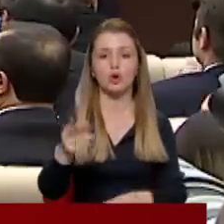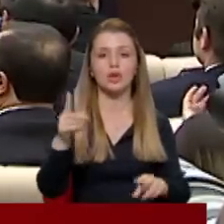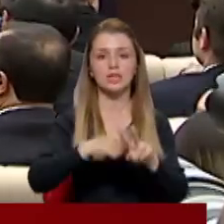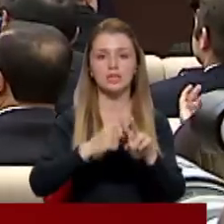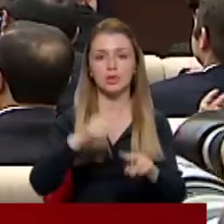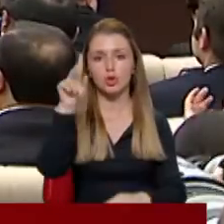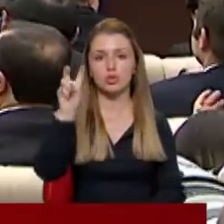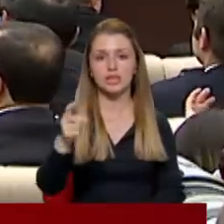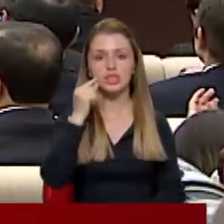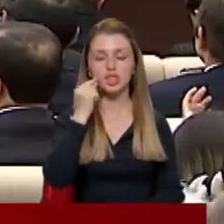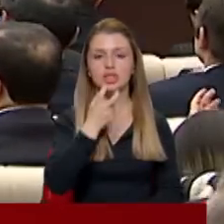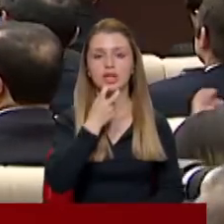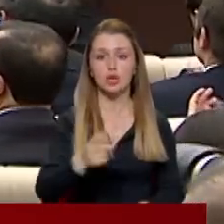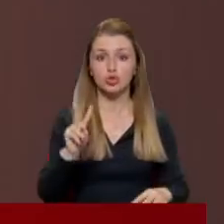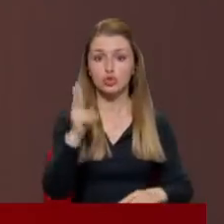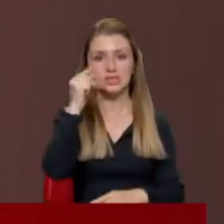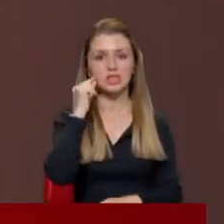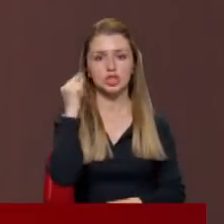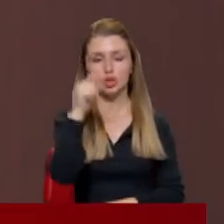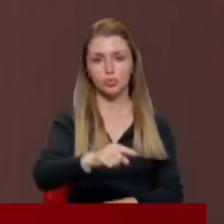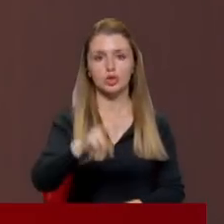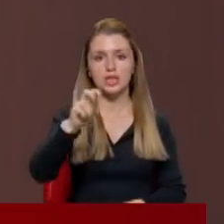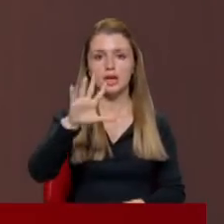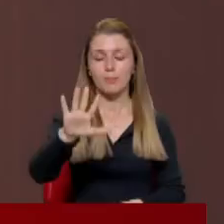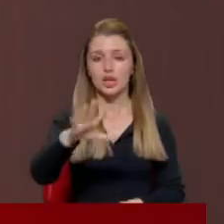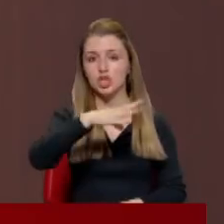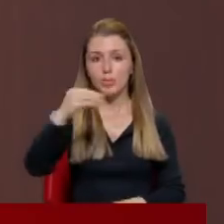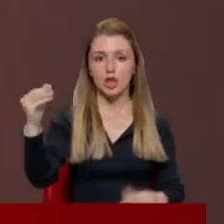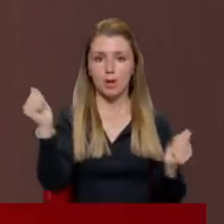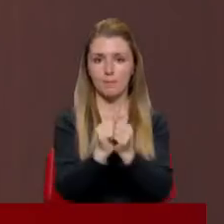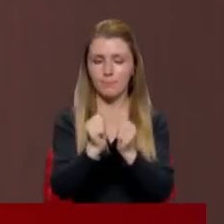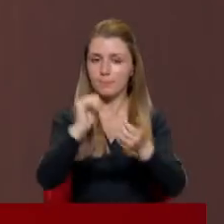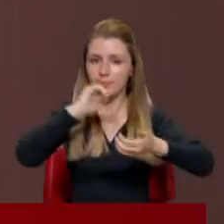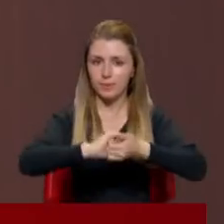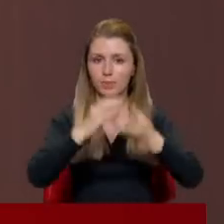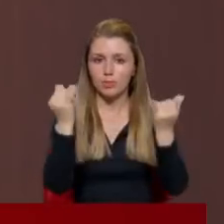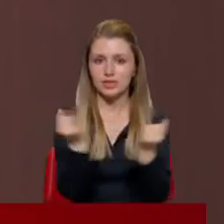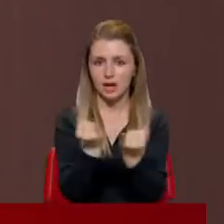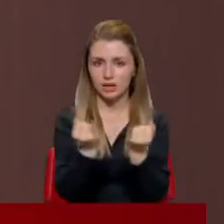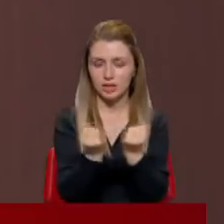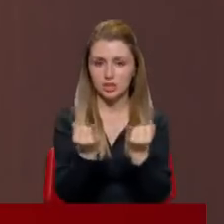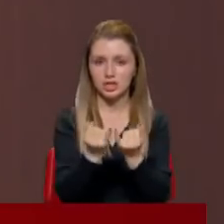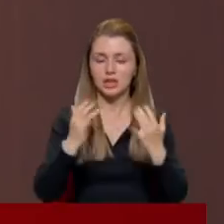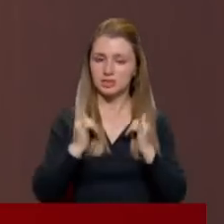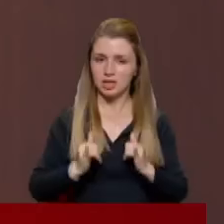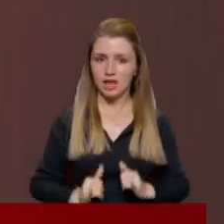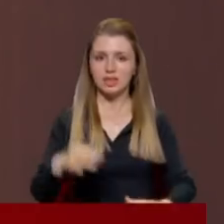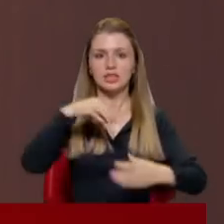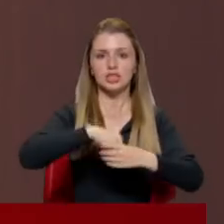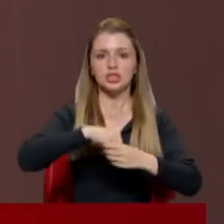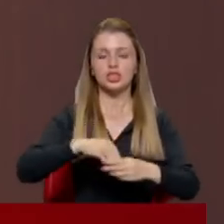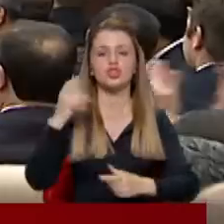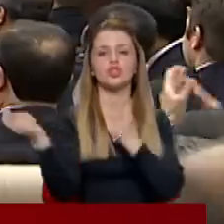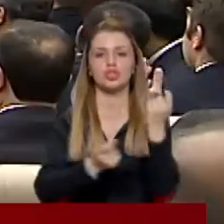18 kişilik kadronun sürprizlerinden 85 milyonun Birliği Birliği kardeşliği refahı ve esenliği için